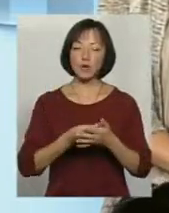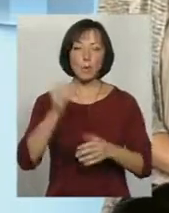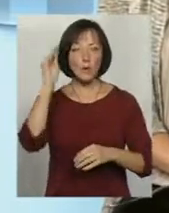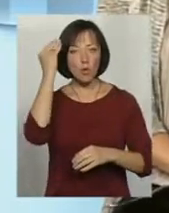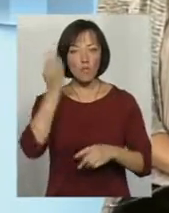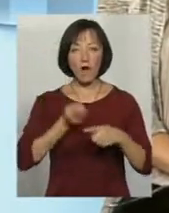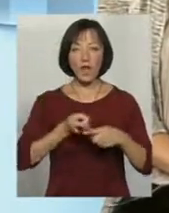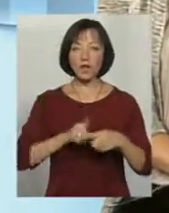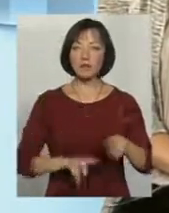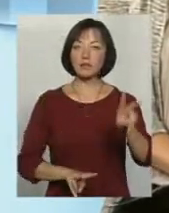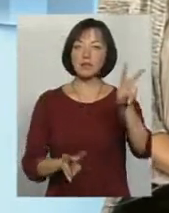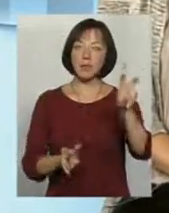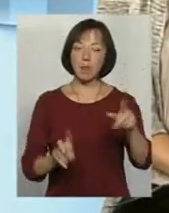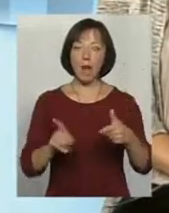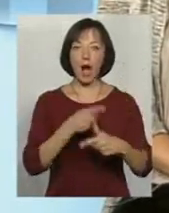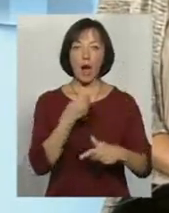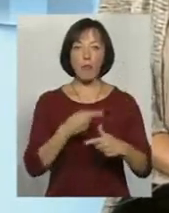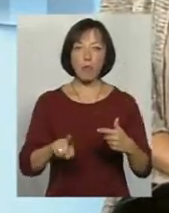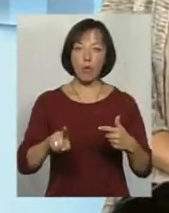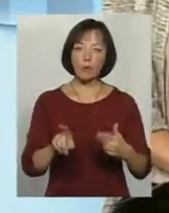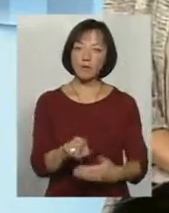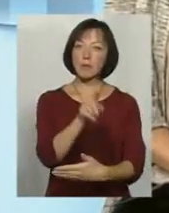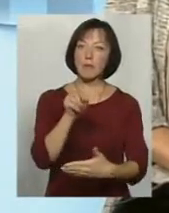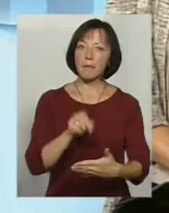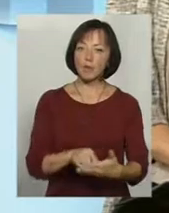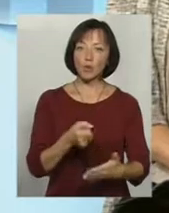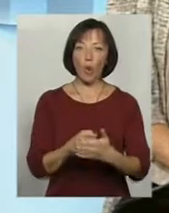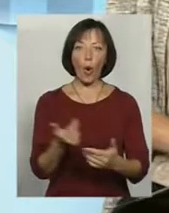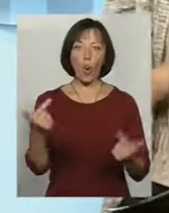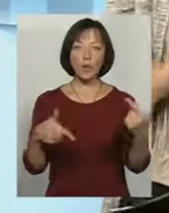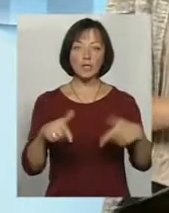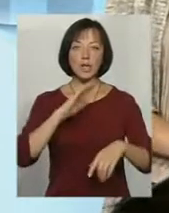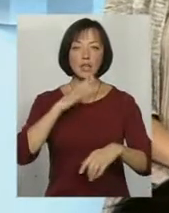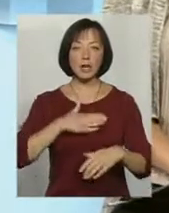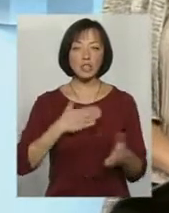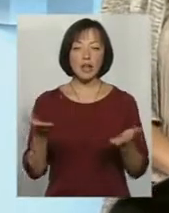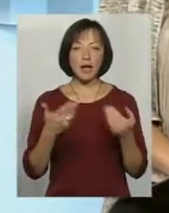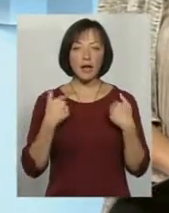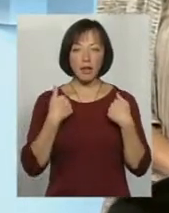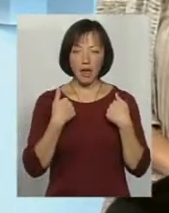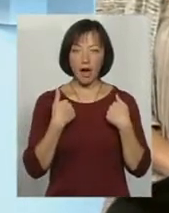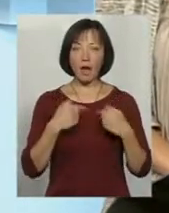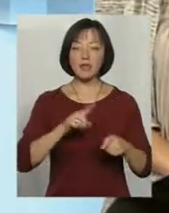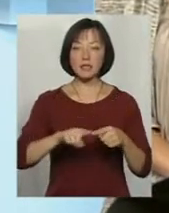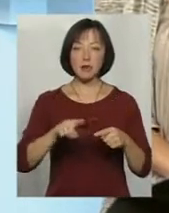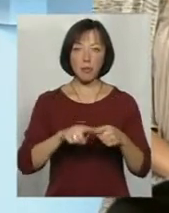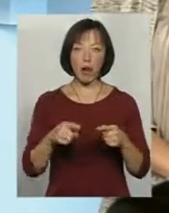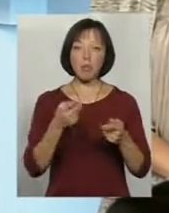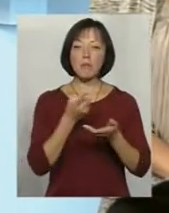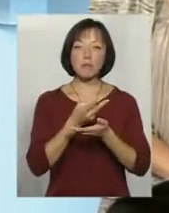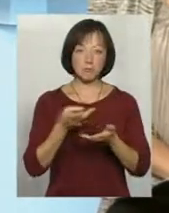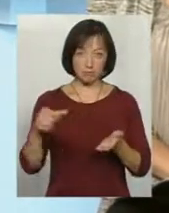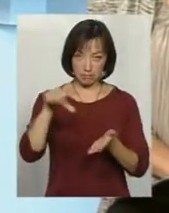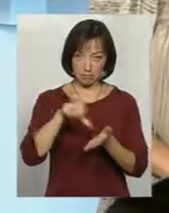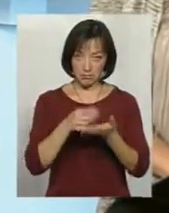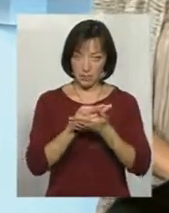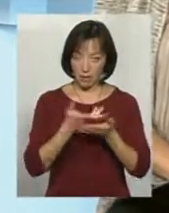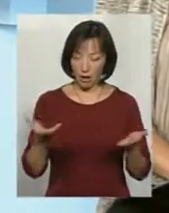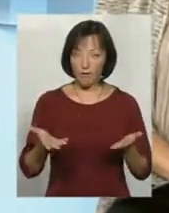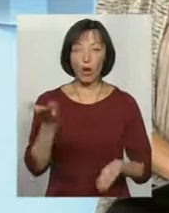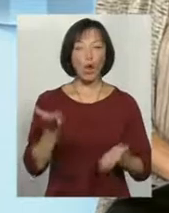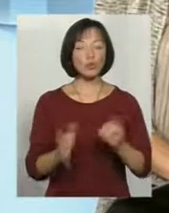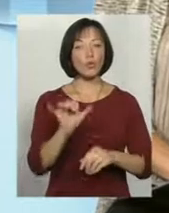із зазначеної теми, або ж ставити запитання до гостей наших, яких я незабаром представлю, якщо